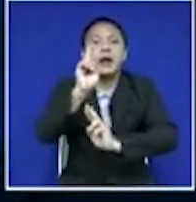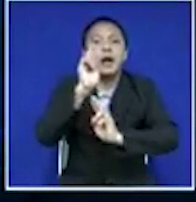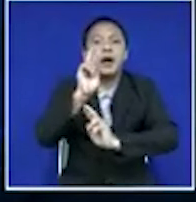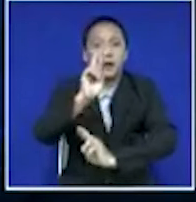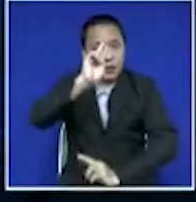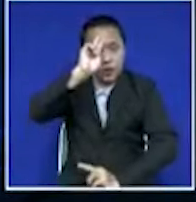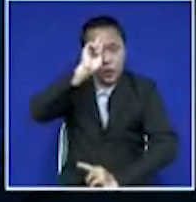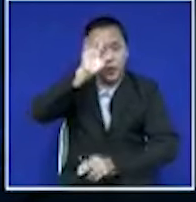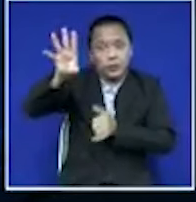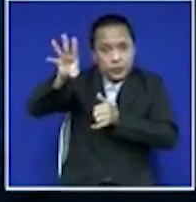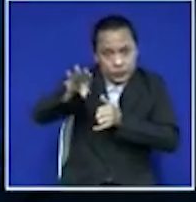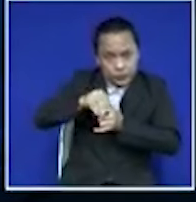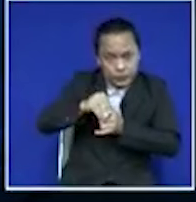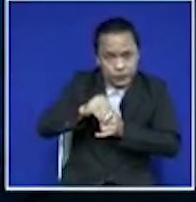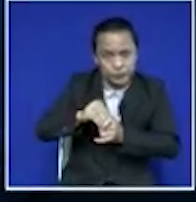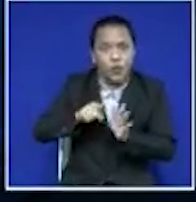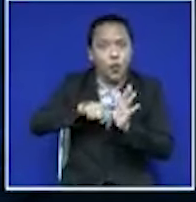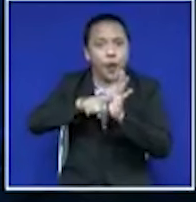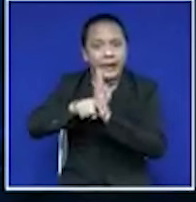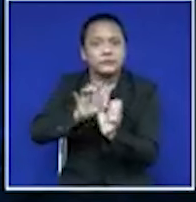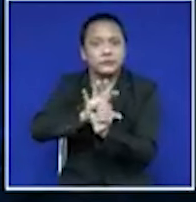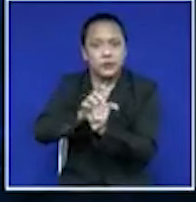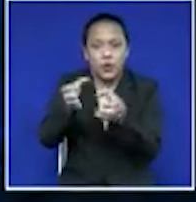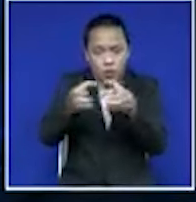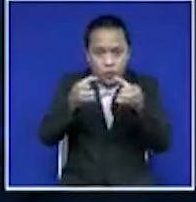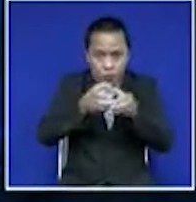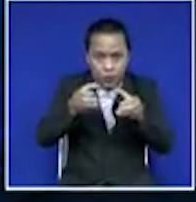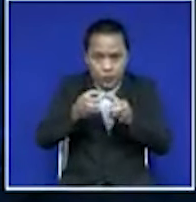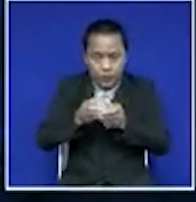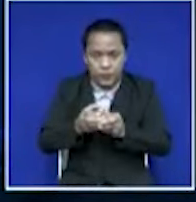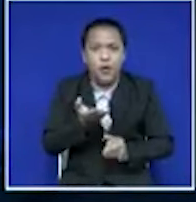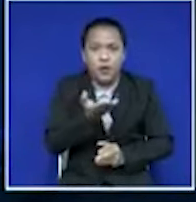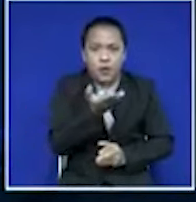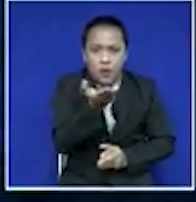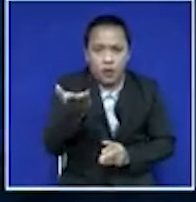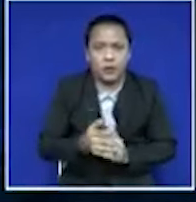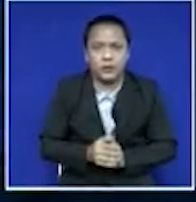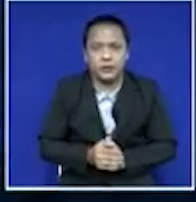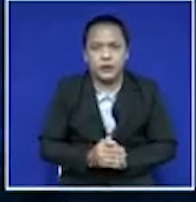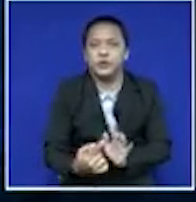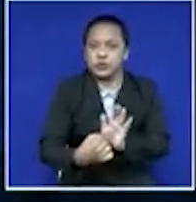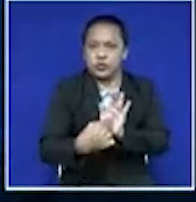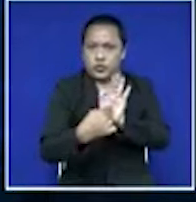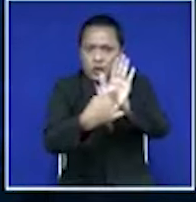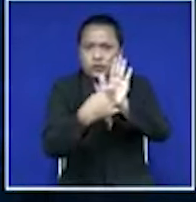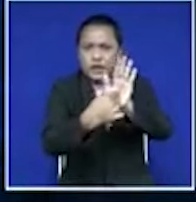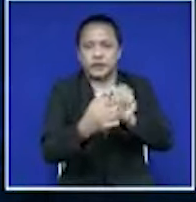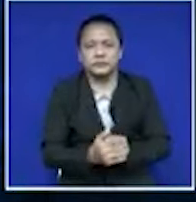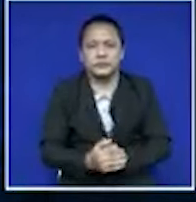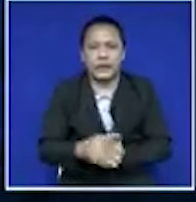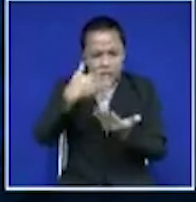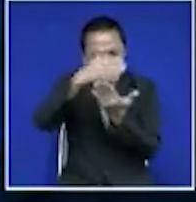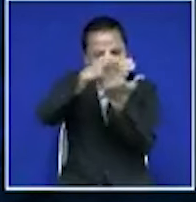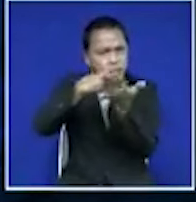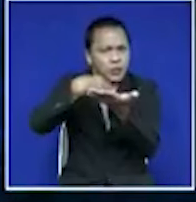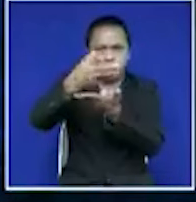โรคติดต่อโรคติดเชื้อไวรัสโคโรนาในกลุ่มเป้าหมายต่างๆอันนี้ก็ขออนุญาตนะครับได้เสนอขึ้นมาแต่ผมคงไม่อ่านทั้งหม